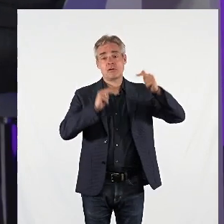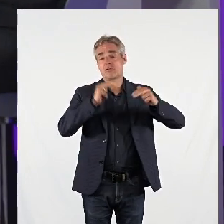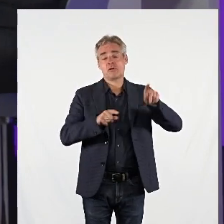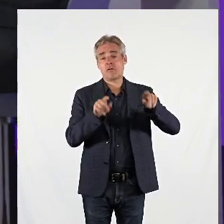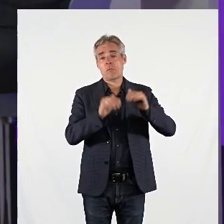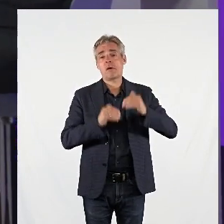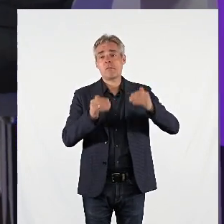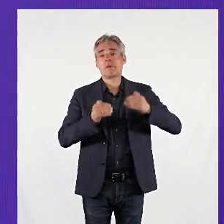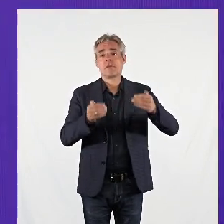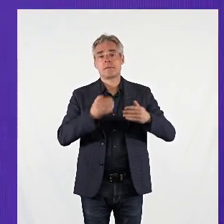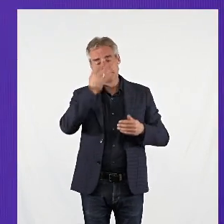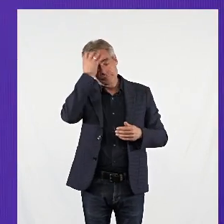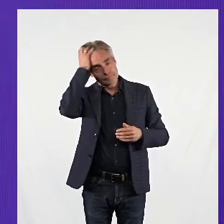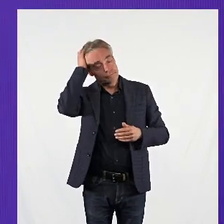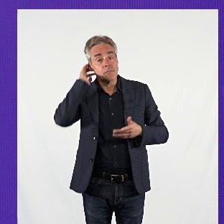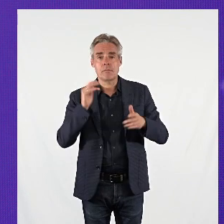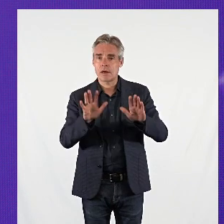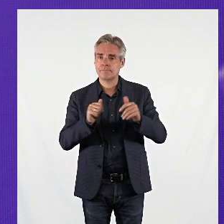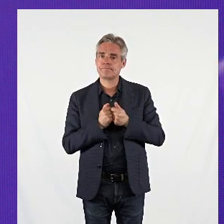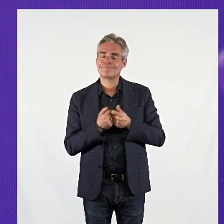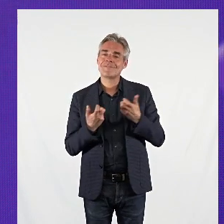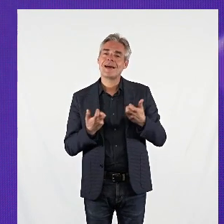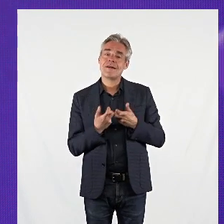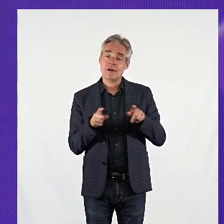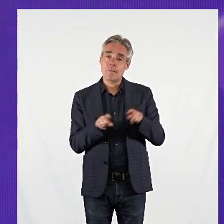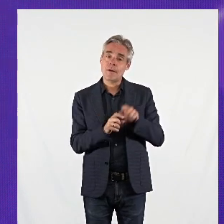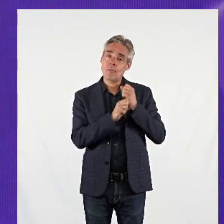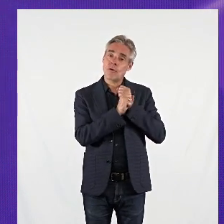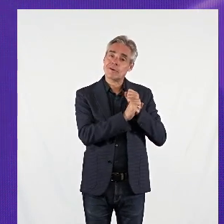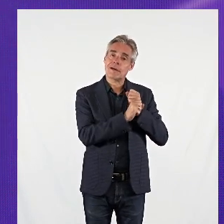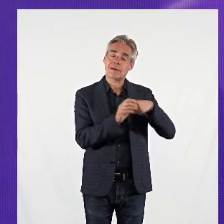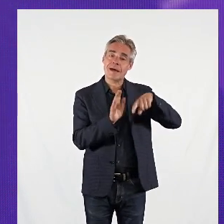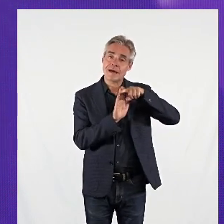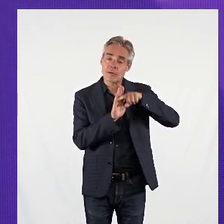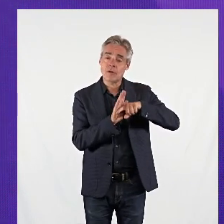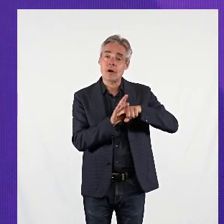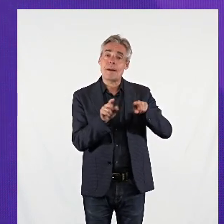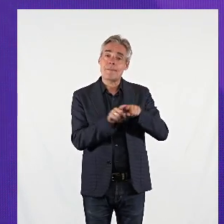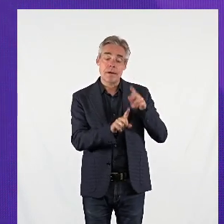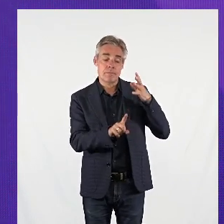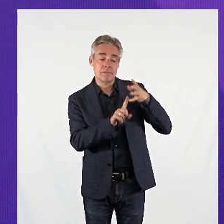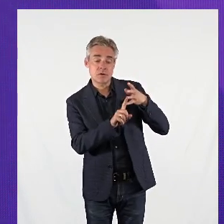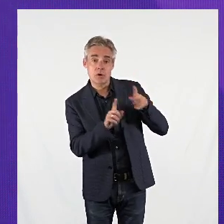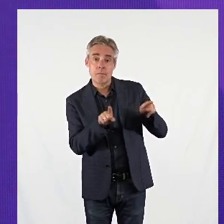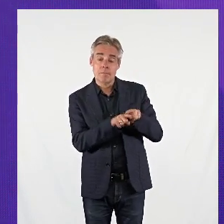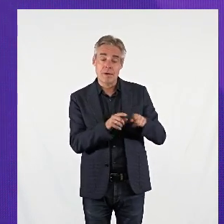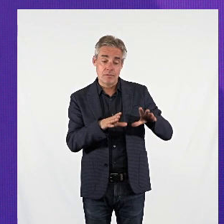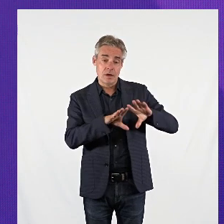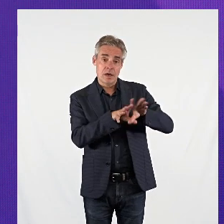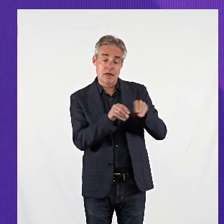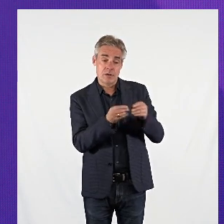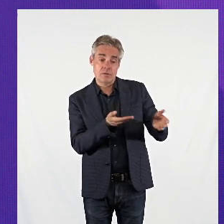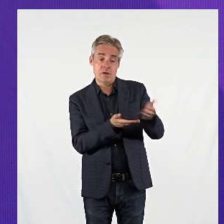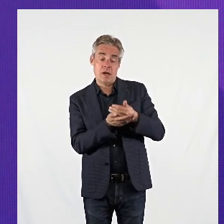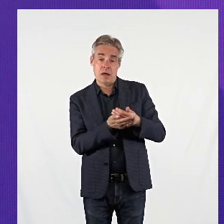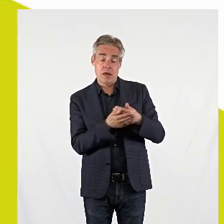exposées. Or, avec les mêmes contraintes réglementaires, avec les mêmes missions, les mêmes effectifs, on constate que, pour autant,